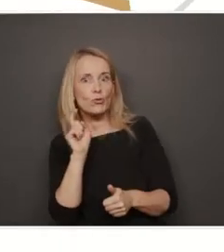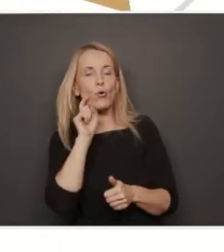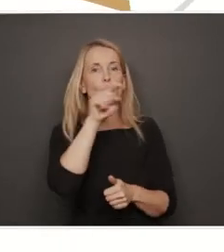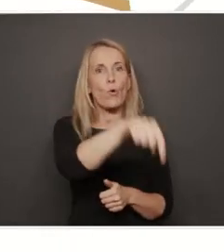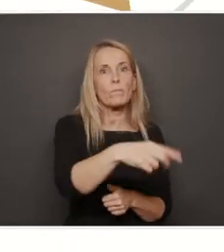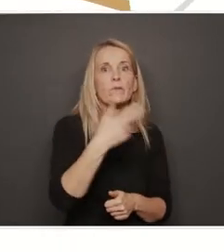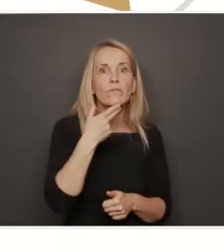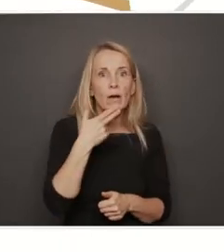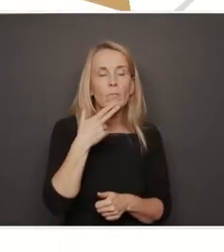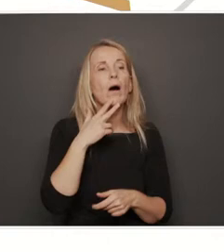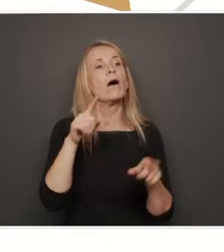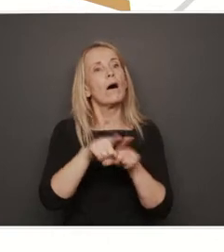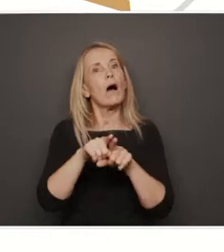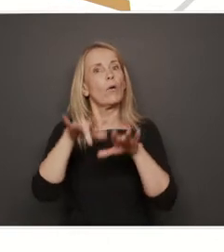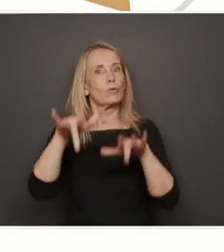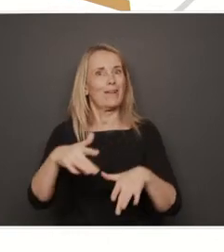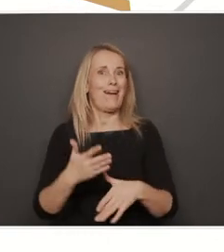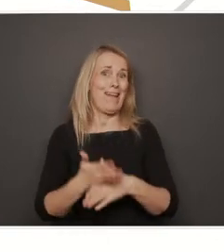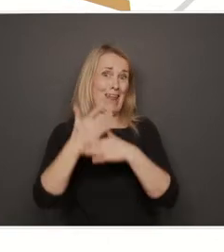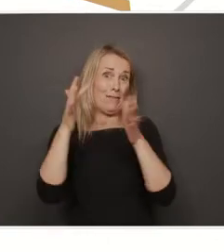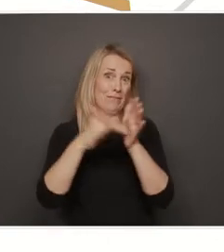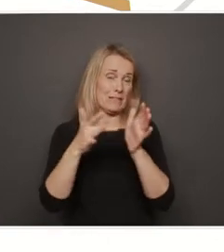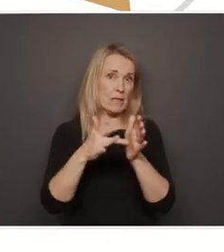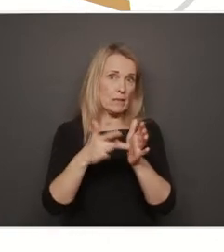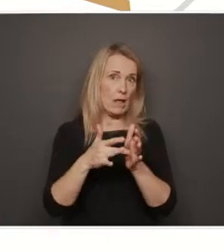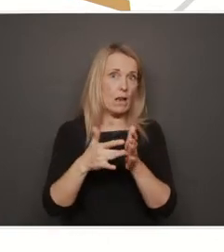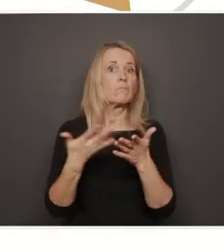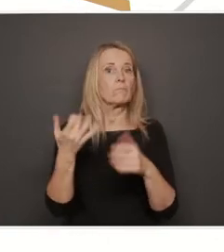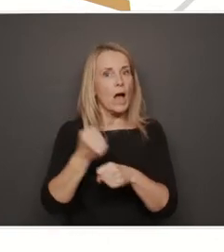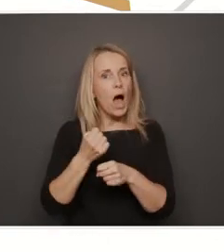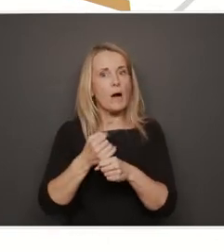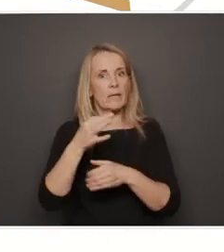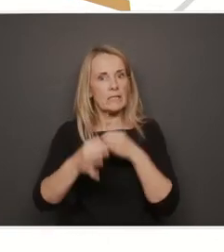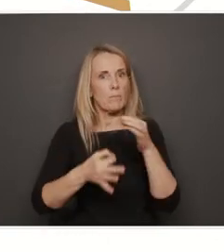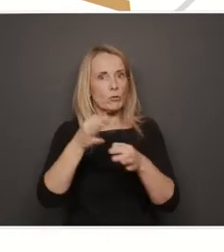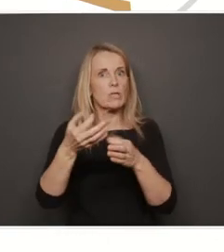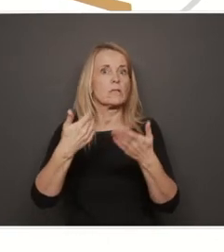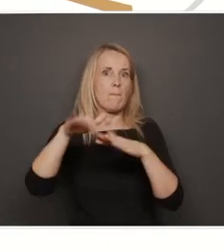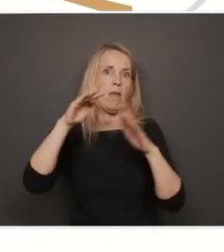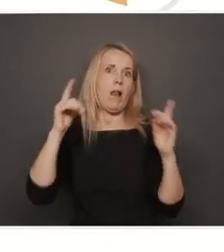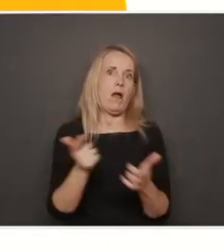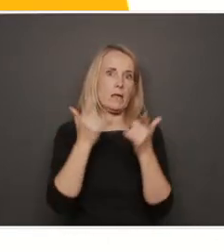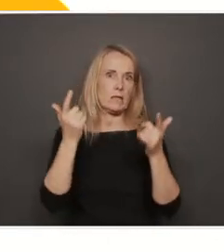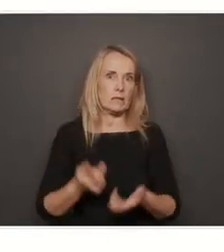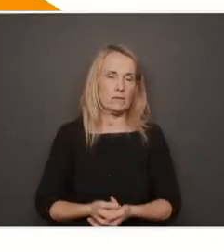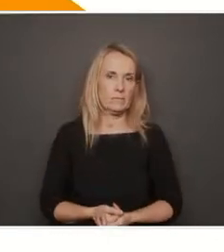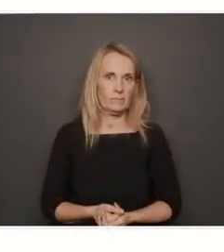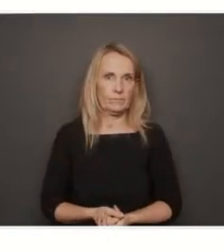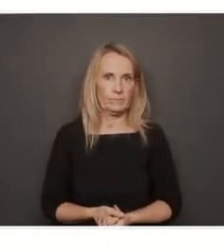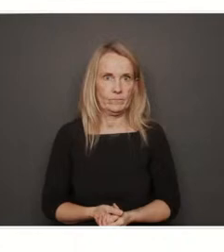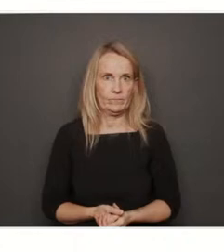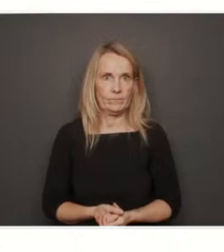Und die bereits angesprochenen Hilfsmittel, die Arbeitsprozesse erleichtern.